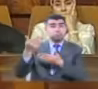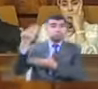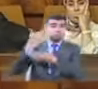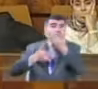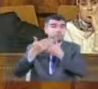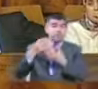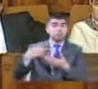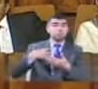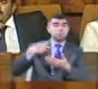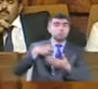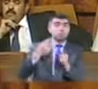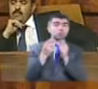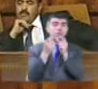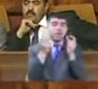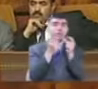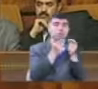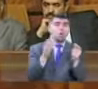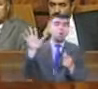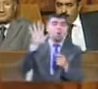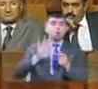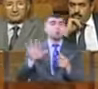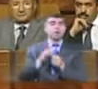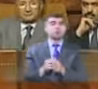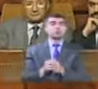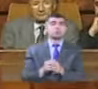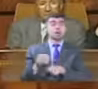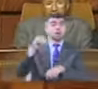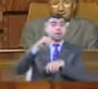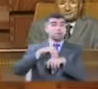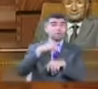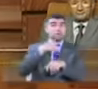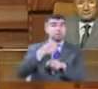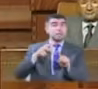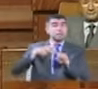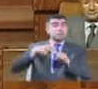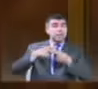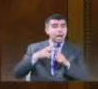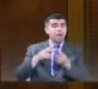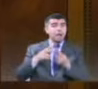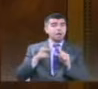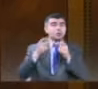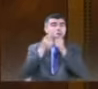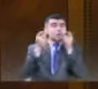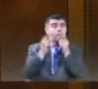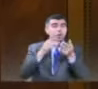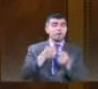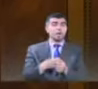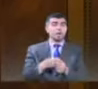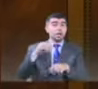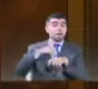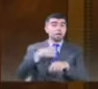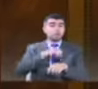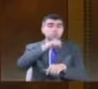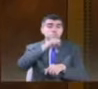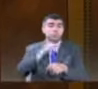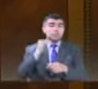مهمة لكبريات الشركات الأوروبية كما هو الشأن بالنسبة لقطاع الصناعة. ومن جهة أخرى التقت رغبة هذه الدول